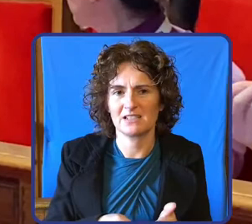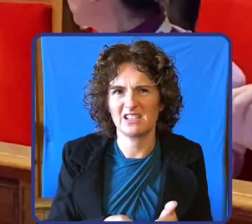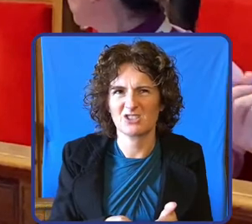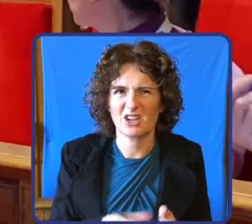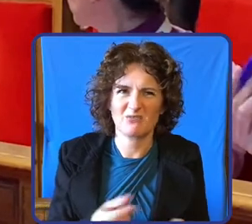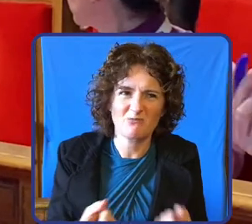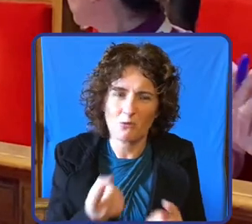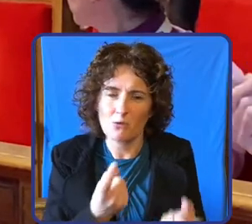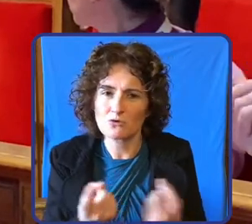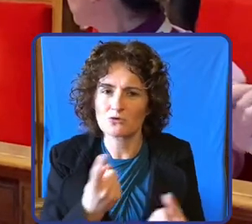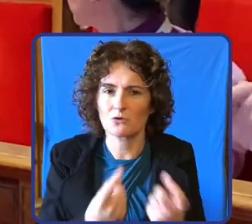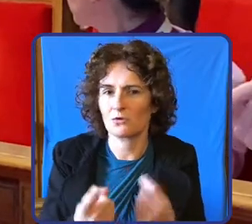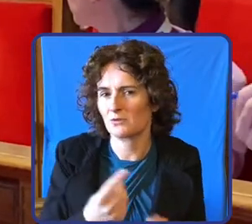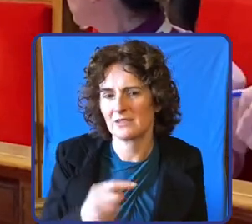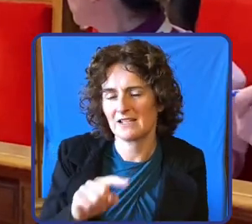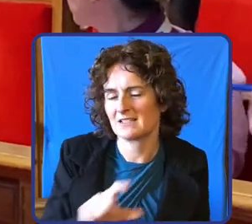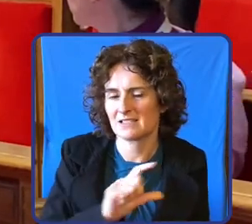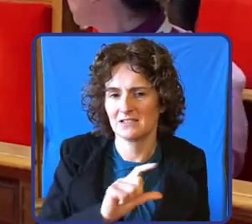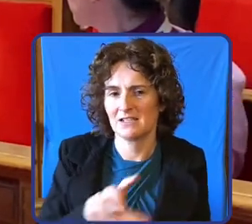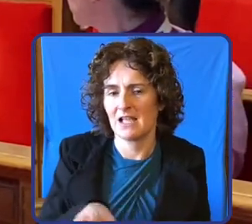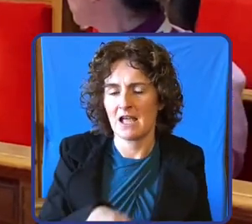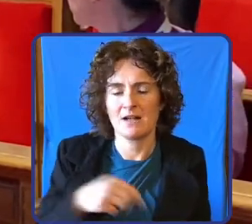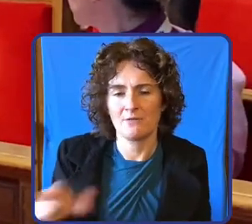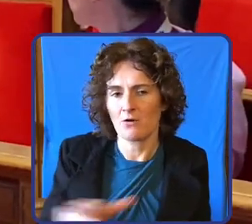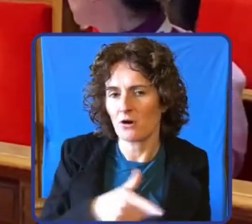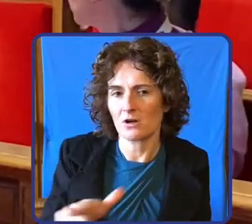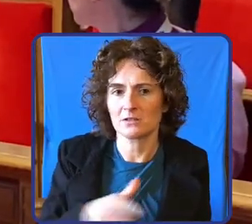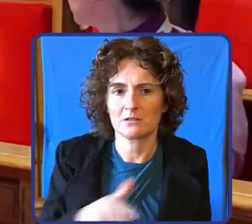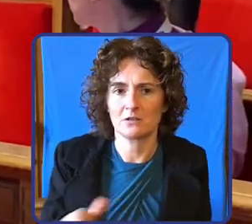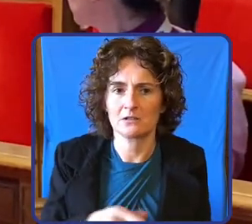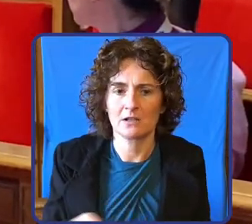pálya. Ezt mi el is mondtuk önöknek hónapokkal ezelőtt,